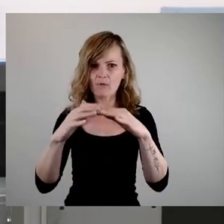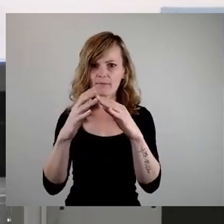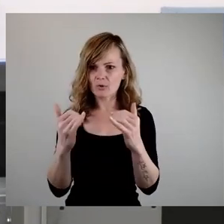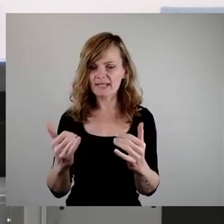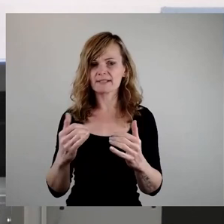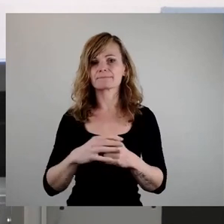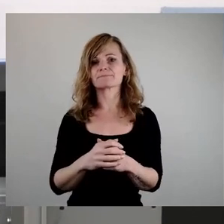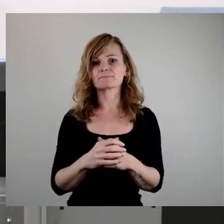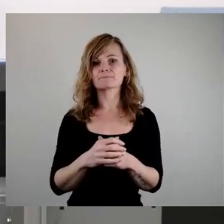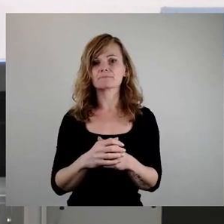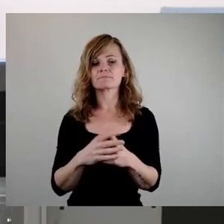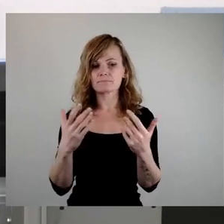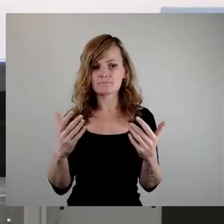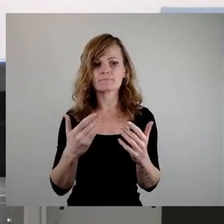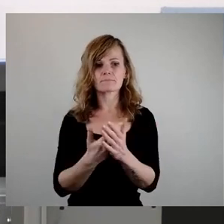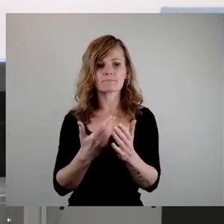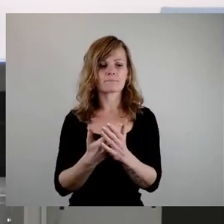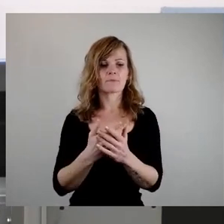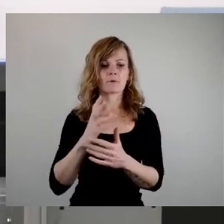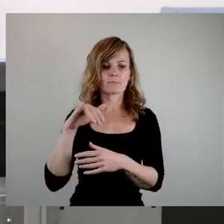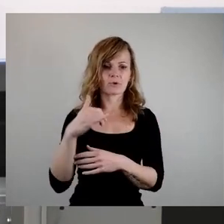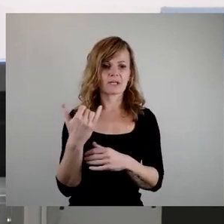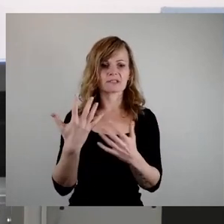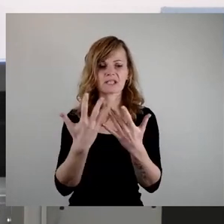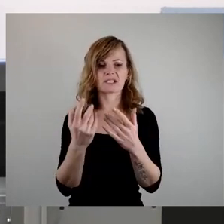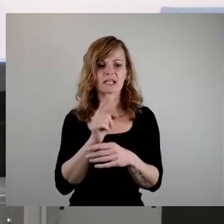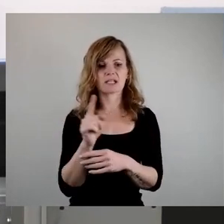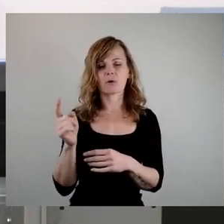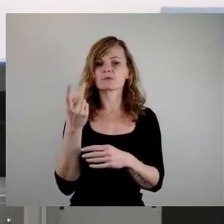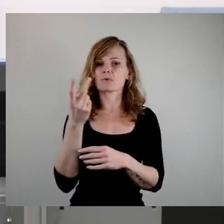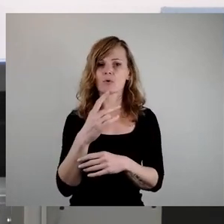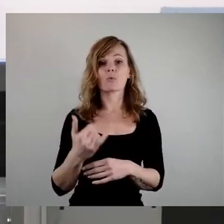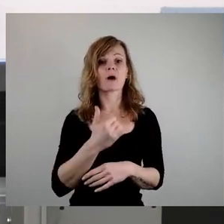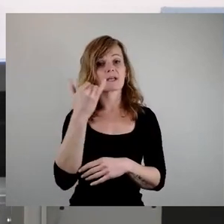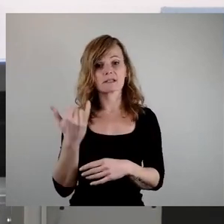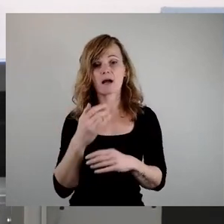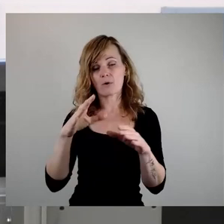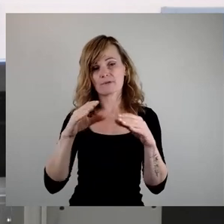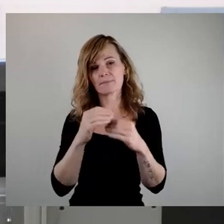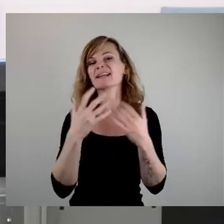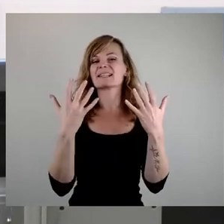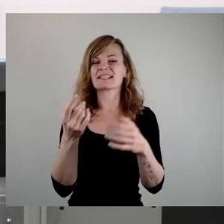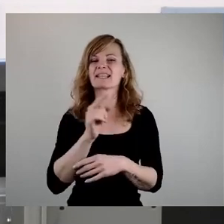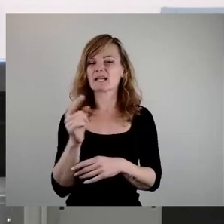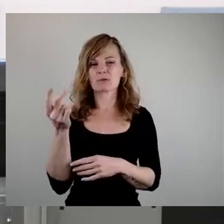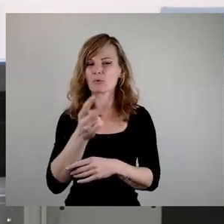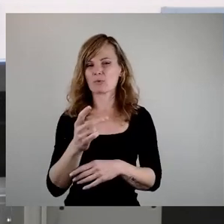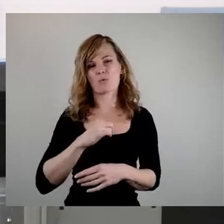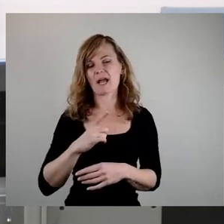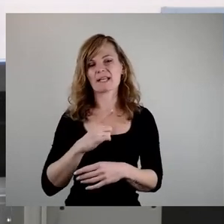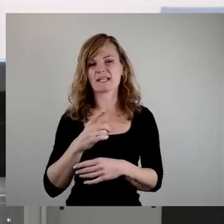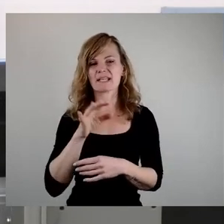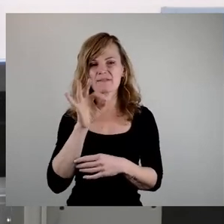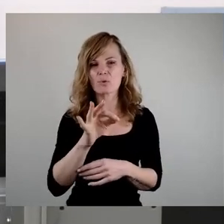für dieses ganze Projekt gerade mal so 10.000 Euro im Jahr aufnehmen will. 10.000 Euro, das ist eigentlich dann für das, was euch mal dann